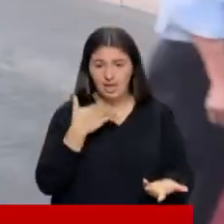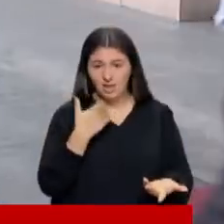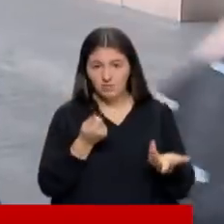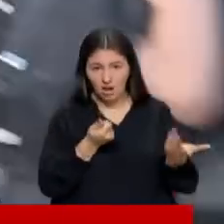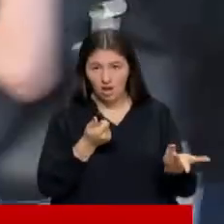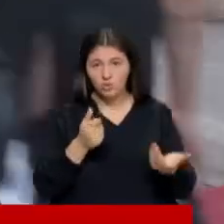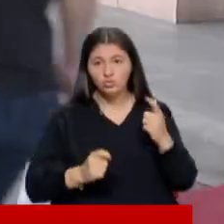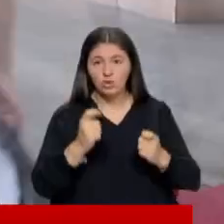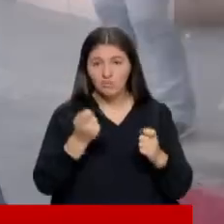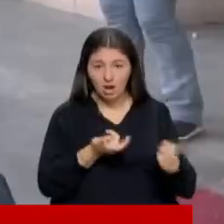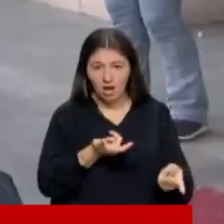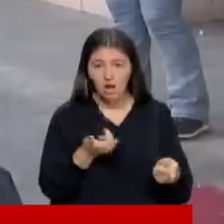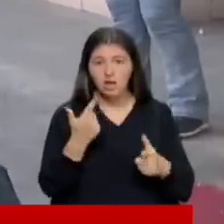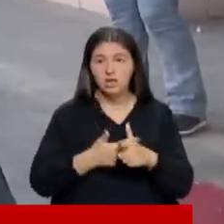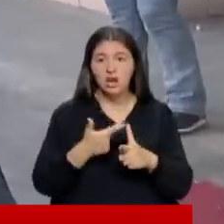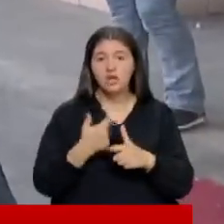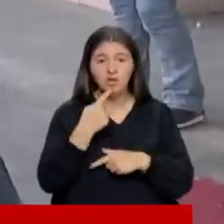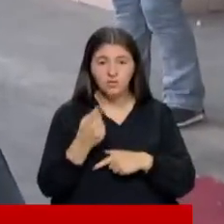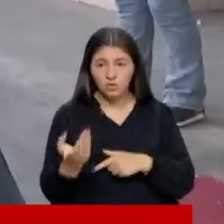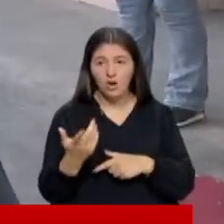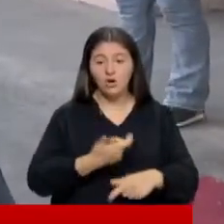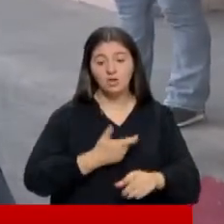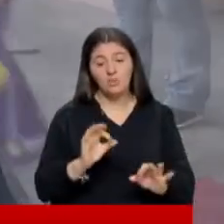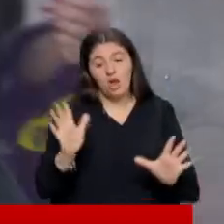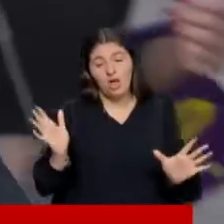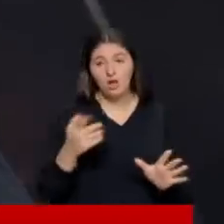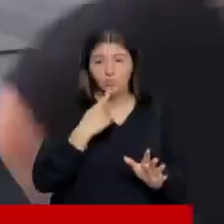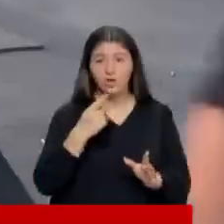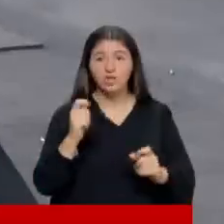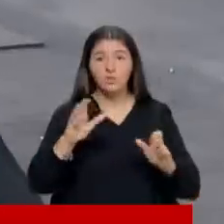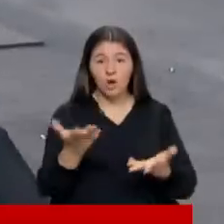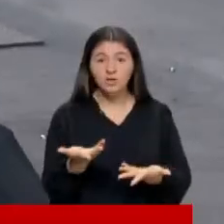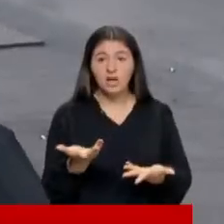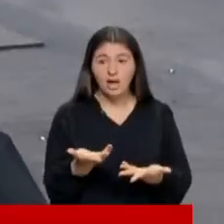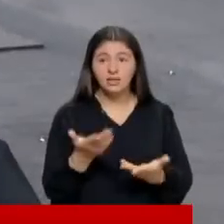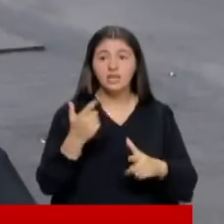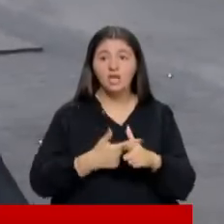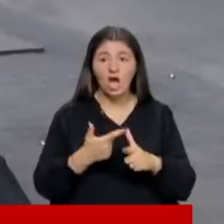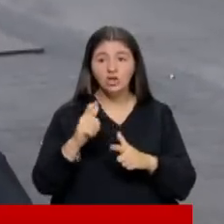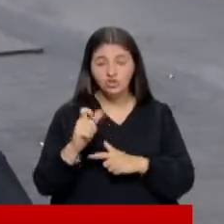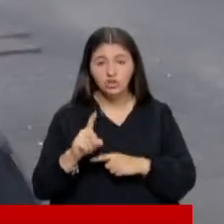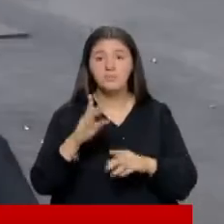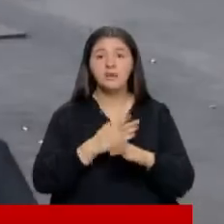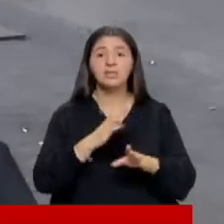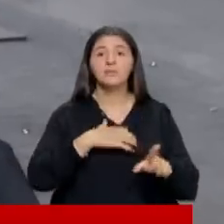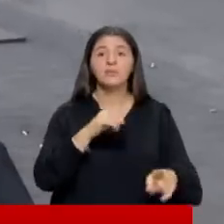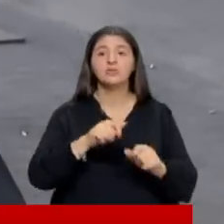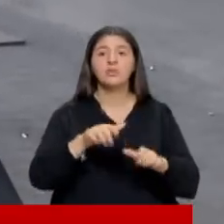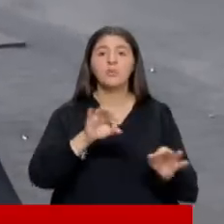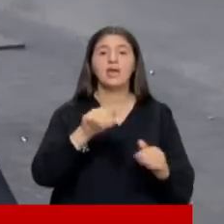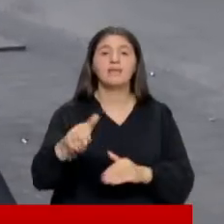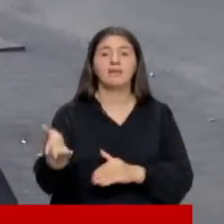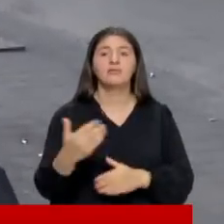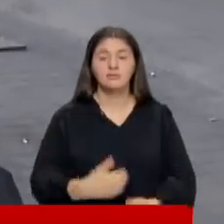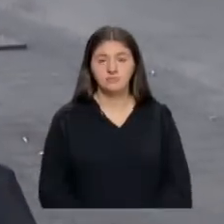ne kadardı süt ne kadardı kiracı ne diyor kanun böyle diyor işin bozan kiracı ve mal sahibi değil bu sistemi buraya